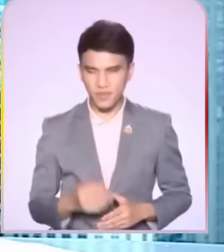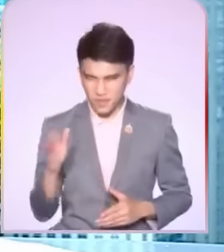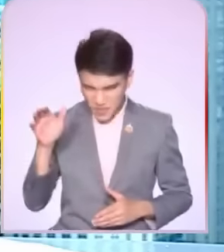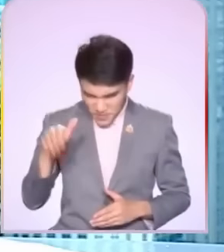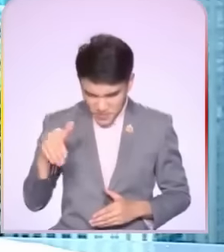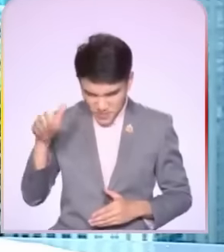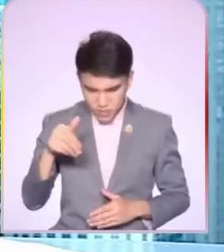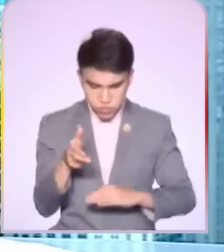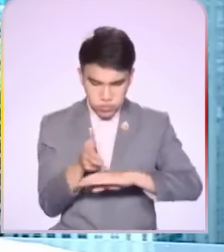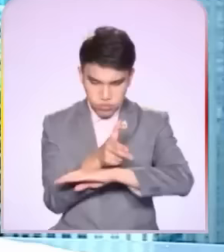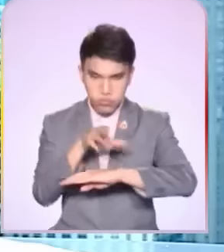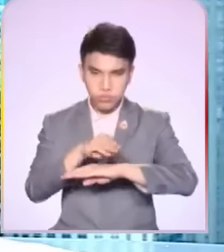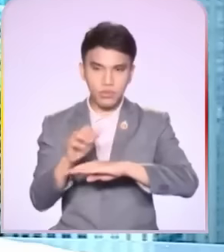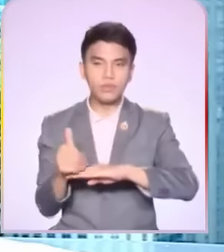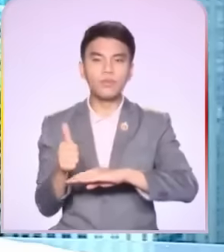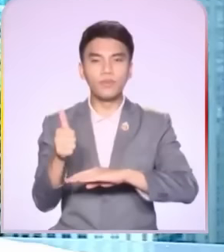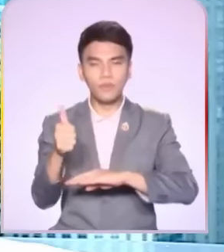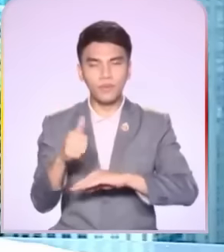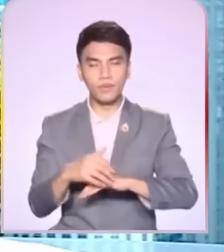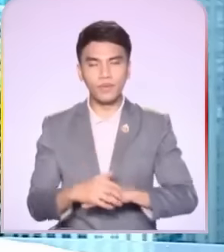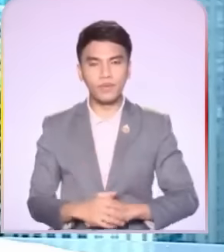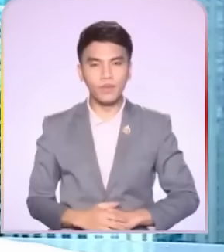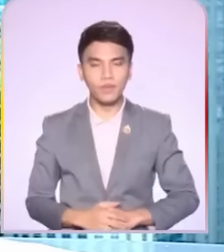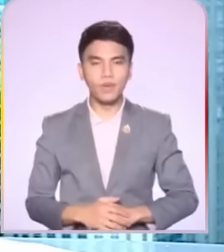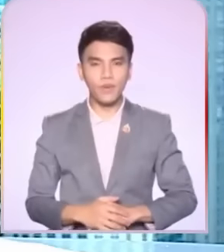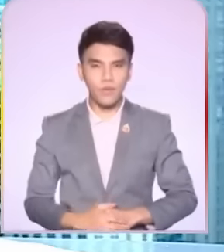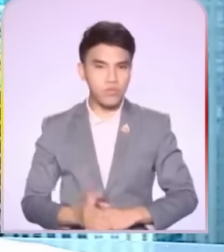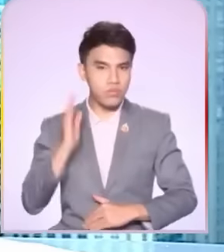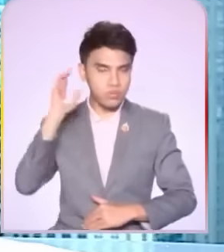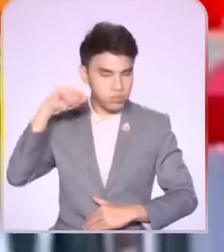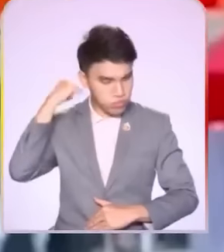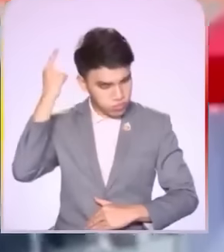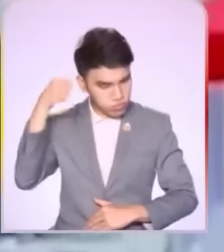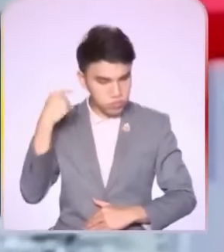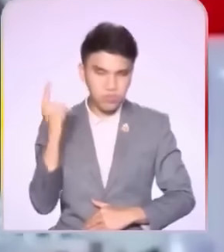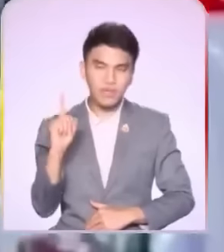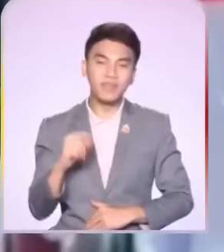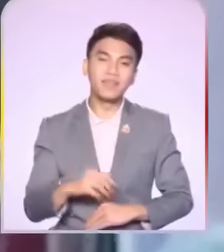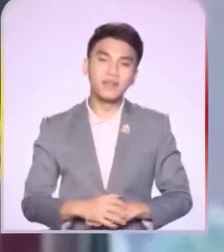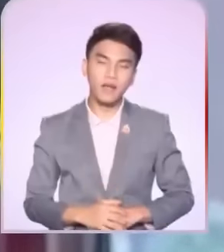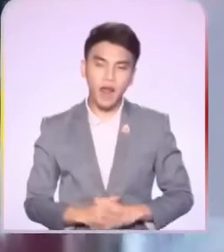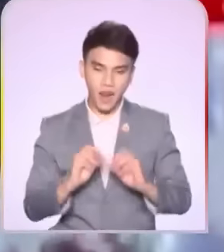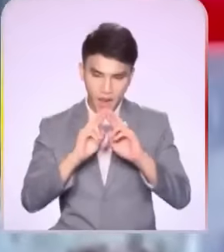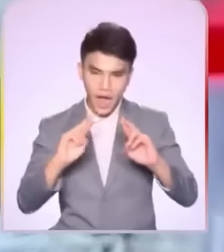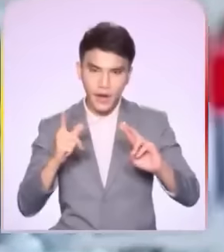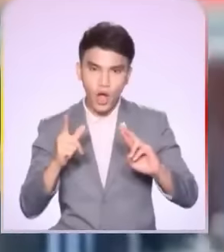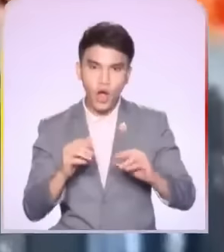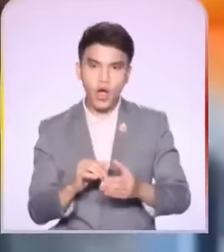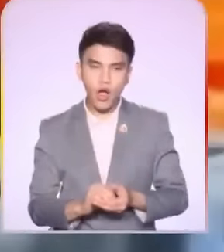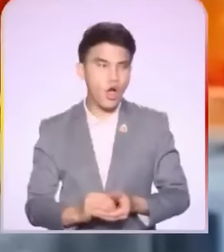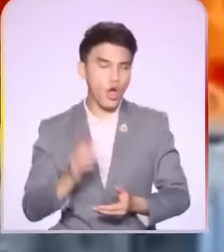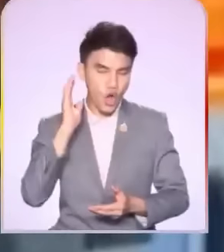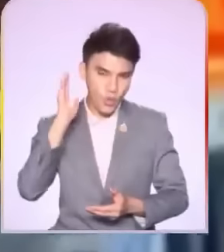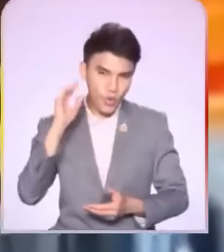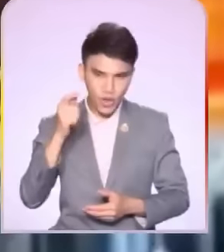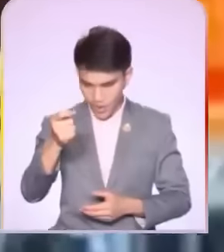าค่ะกล้องวงจรปิดบันทึกภาพเหตุการณ์เอาไว้ได้นะคะมีชายหญิงคู่นึงค่ะคุณผู้ชมก็เข้ามาที่ร้านทองแห่งนี้ผู้ชายเนี่